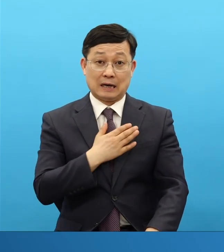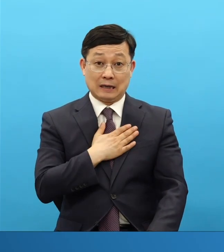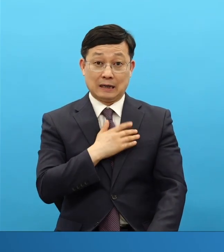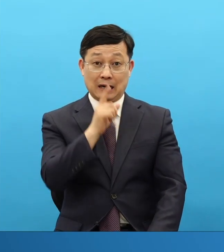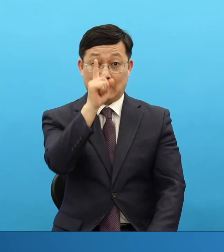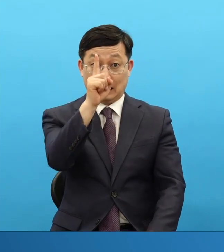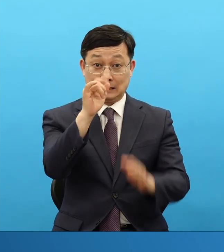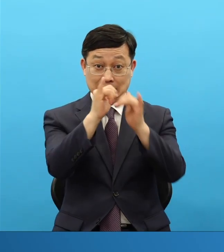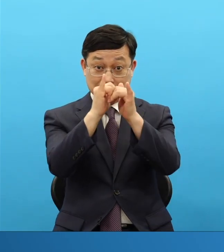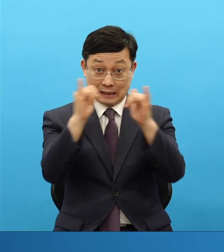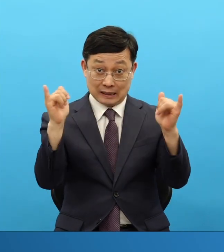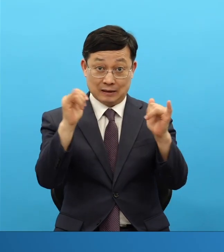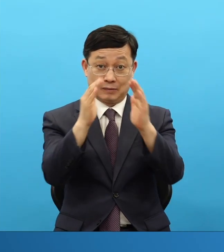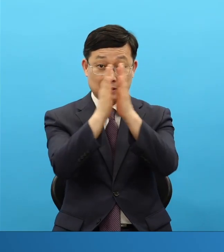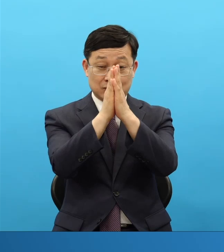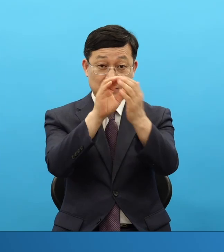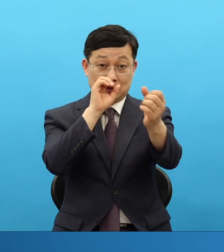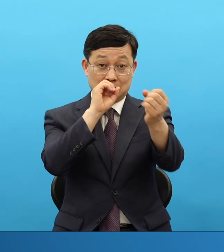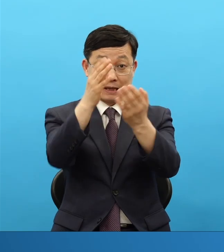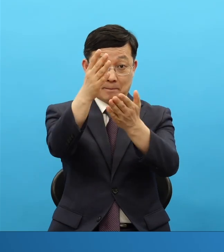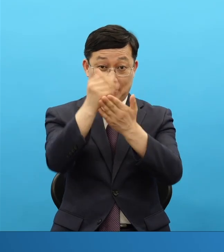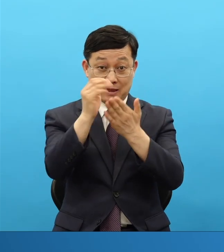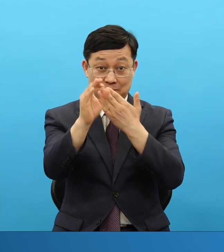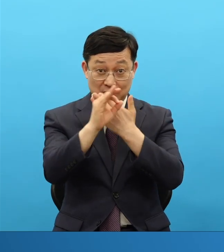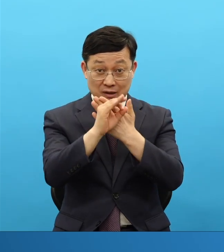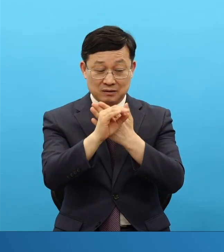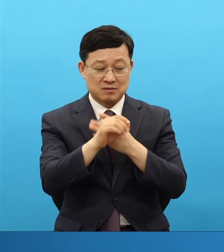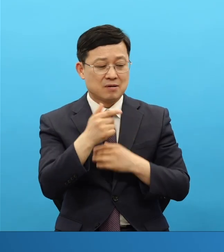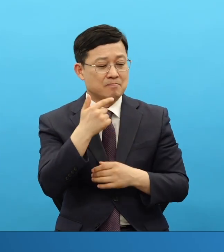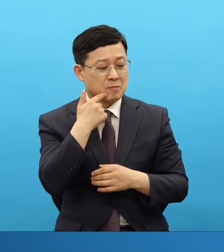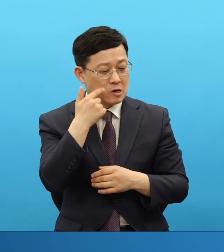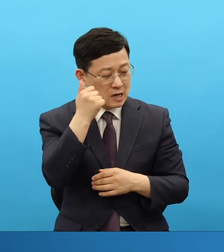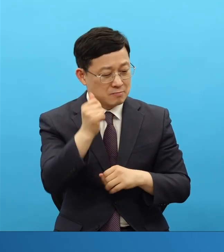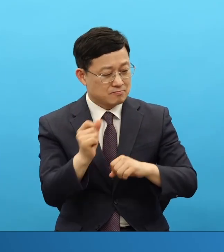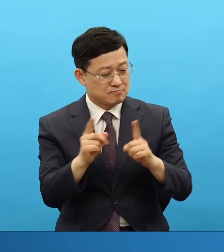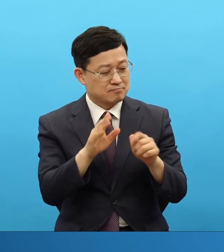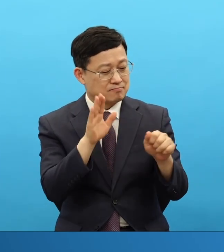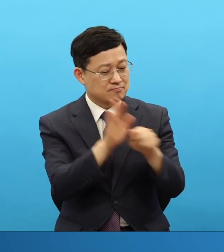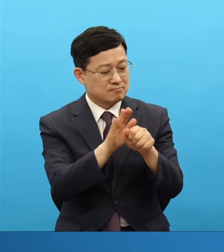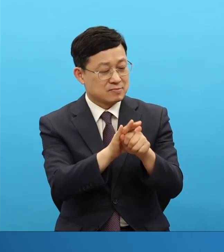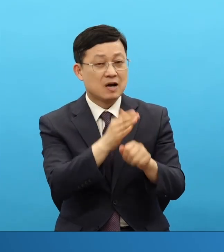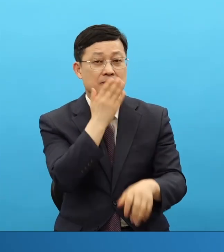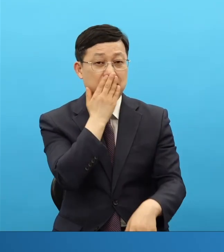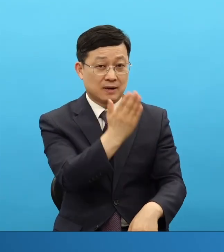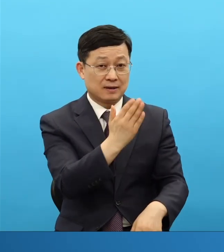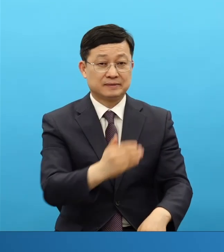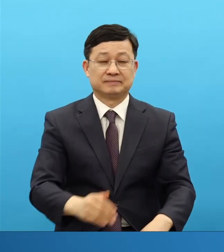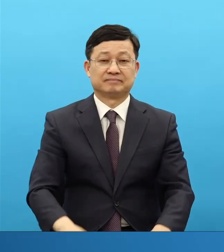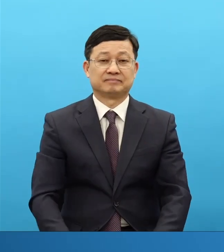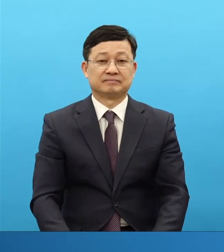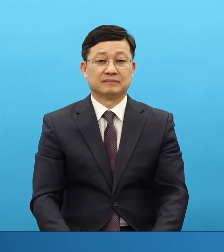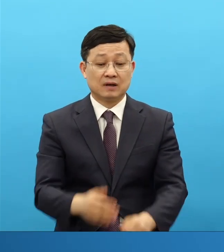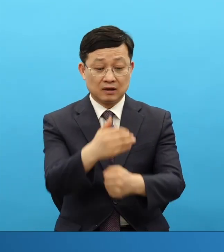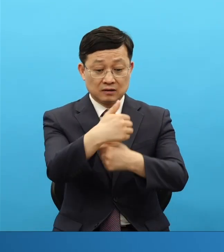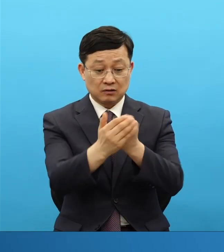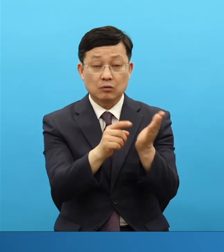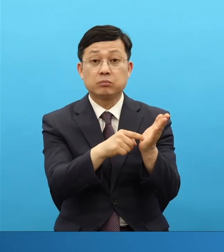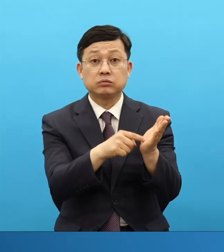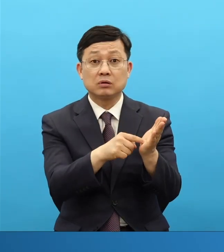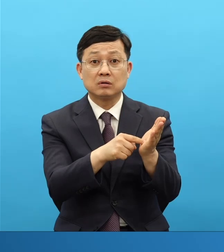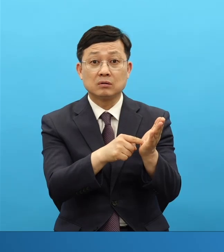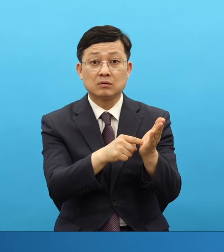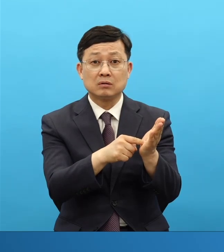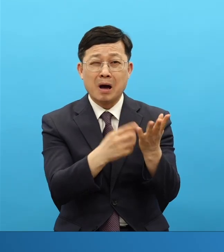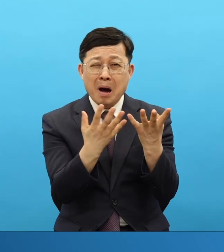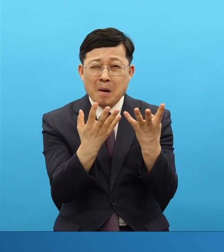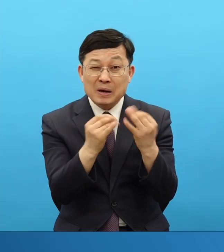응답 받으면 목회자는 산다. If I, one person, receive answers, then 마인드- the pastor will be revived. It's not even a lot. 성경 보세요. Look at the Bible. 중직자